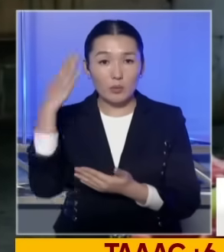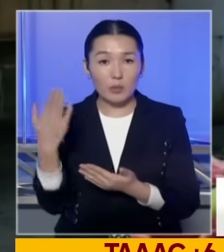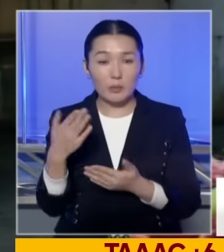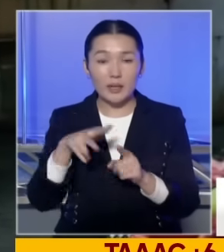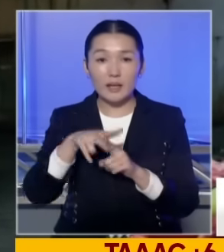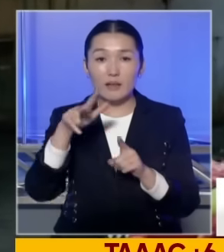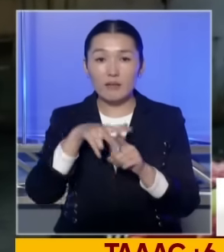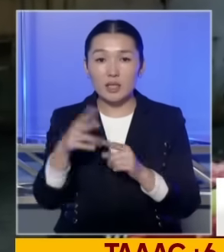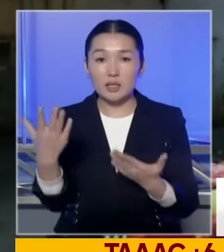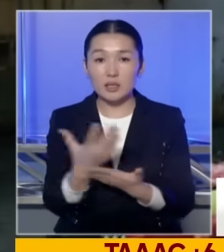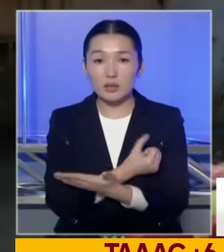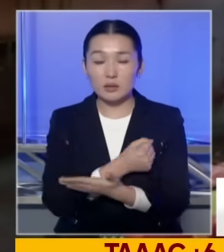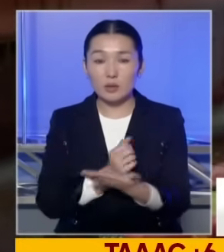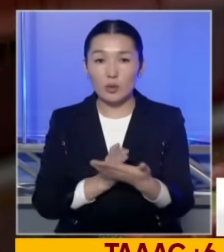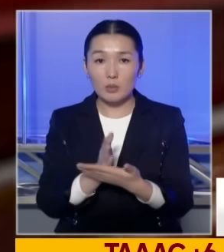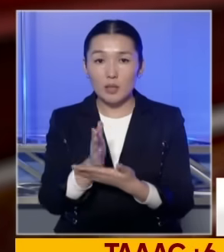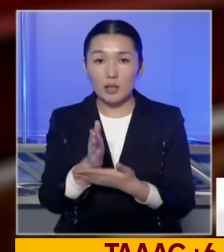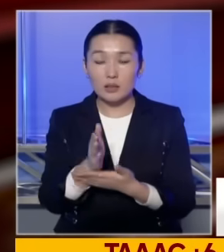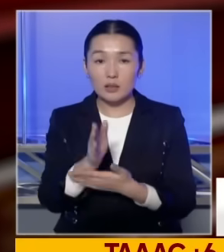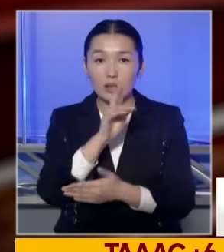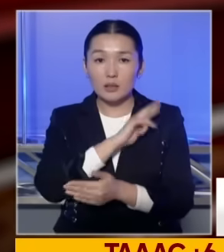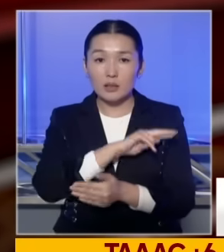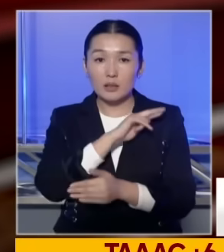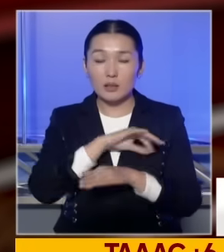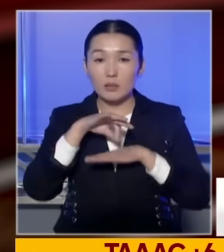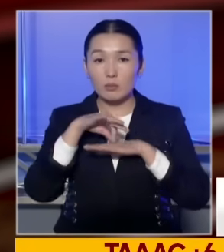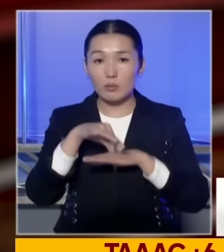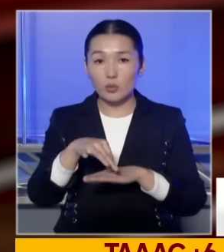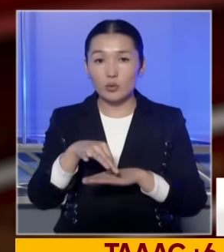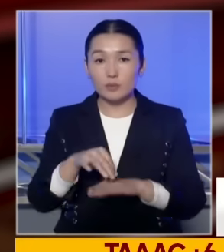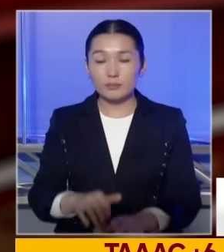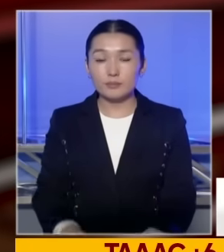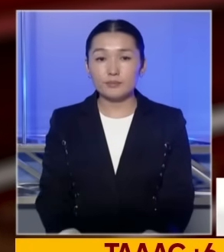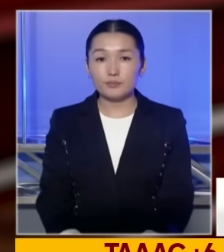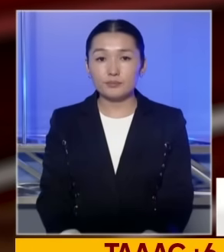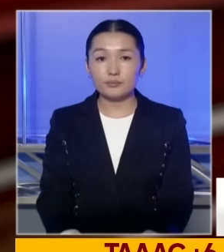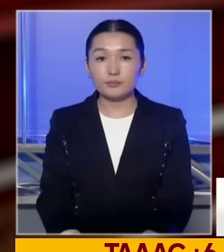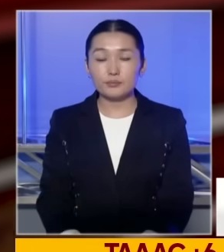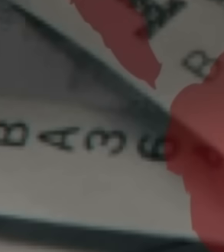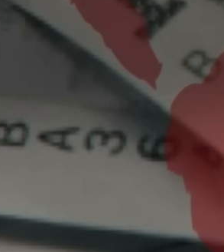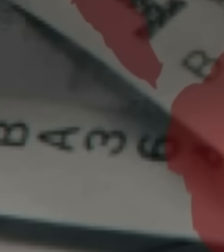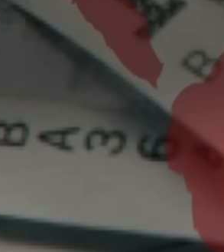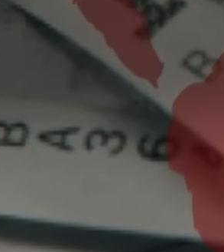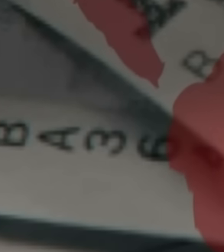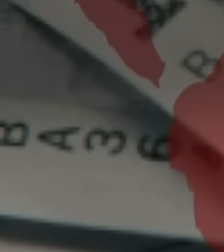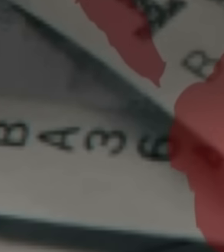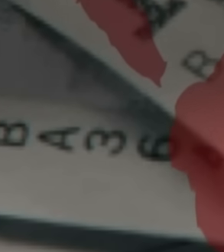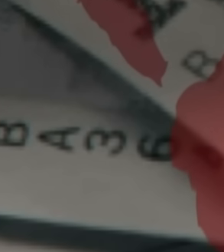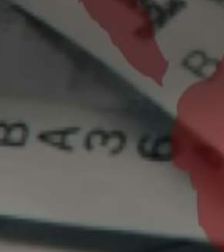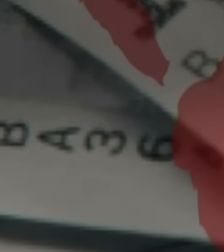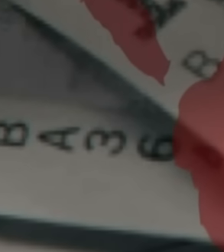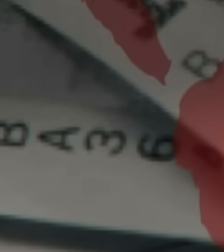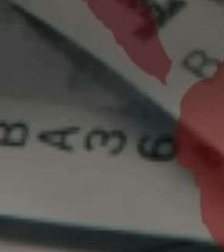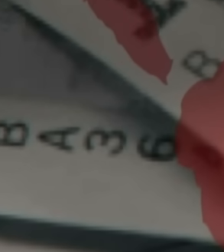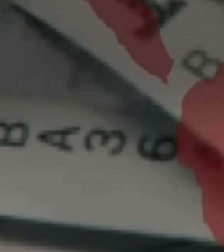келтирилген зыянды аныктоого багытталган тергөө ыкчам иш-чаралары уланууда. Өлкөнүн өнүгүүсүнө